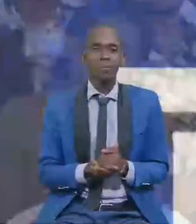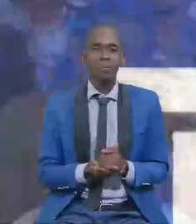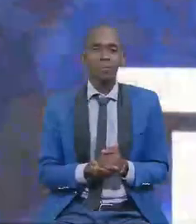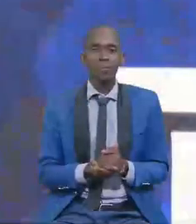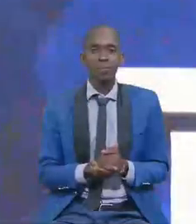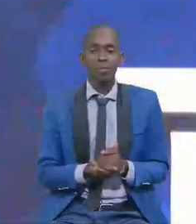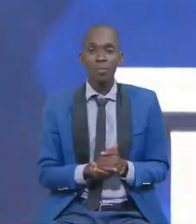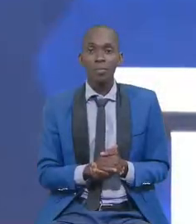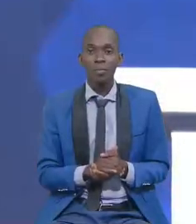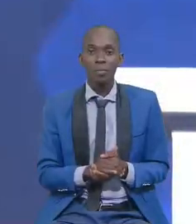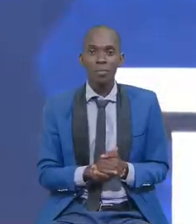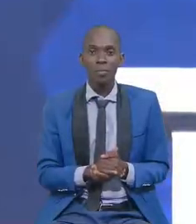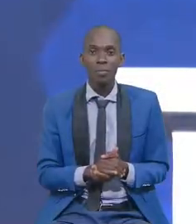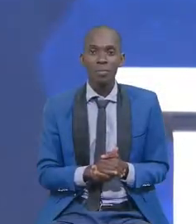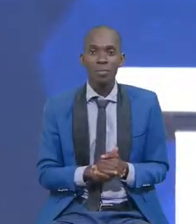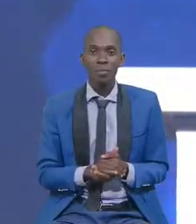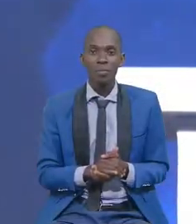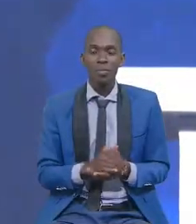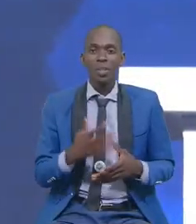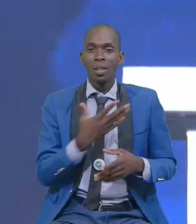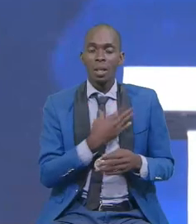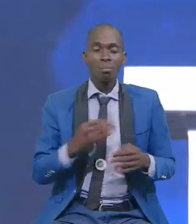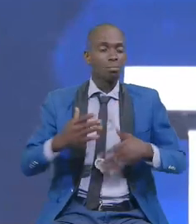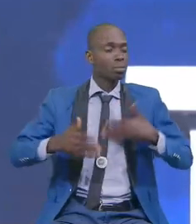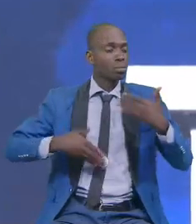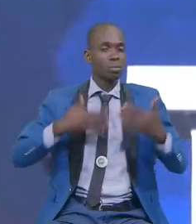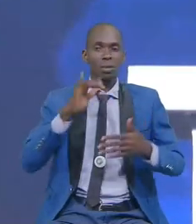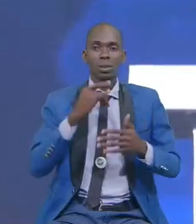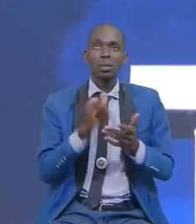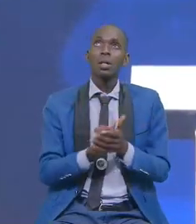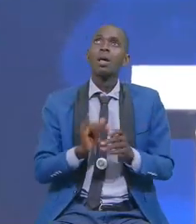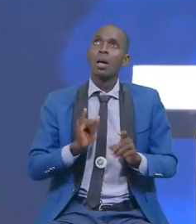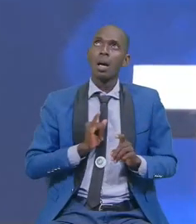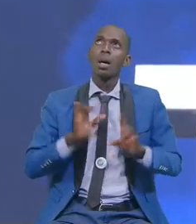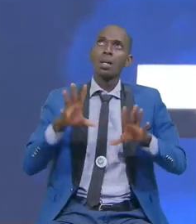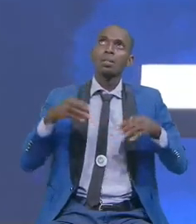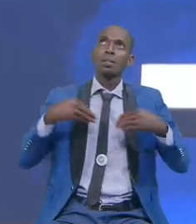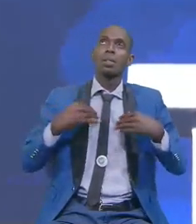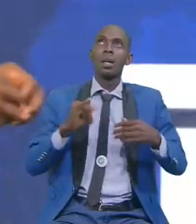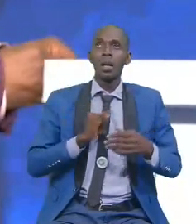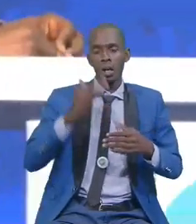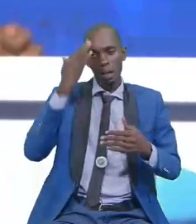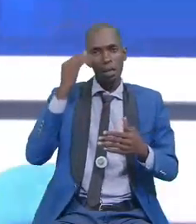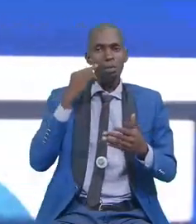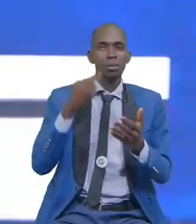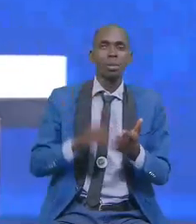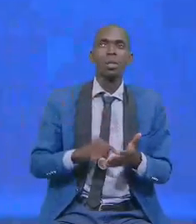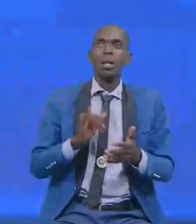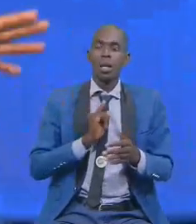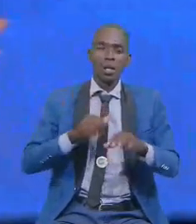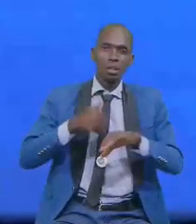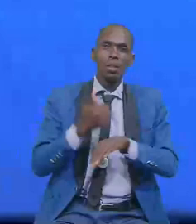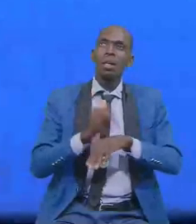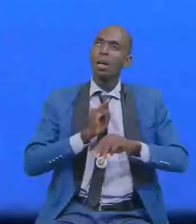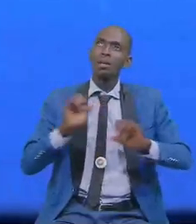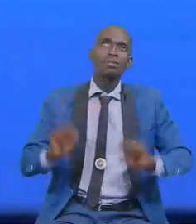Joyeusement et heureusement, j'accepte, je reconnais, j'affirme, je